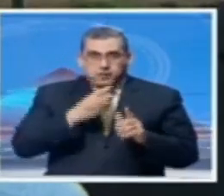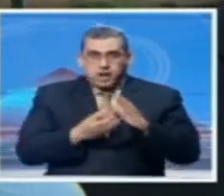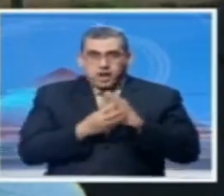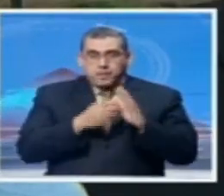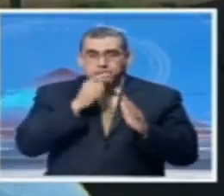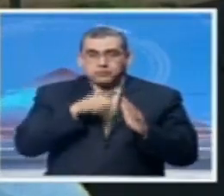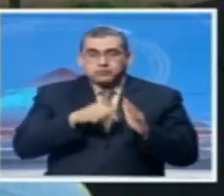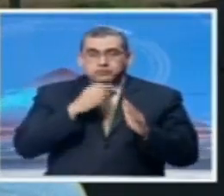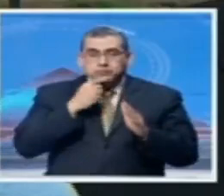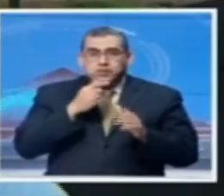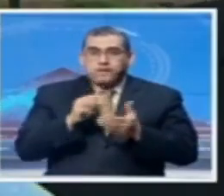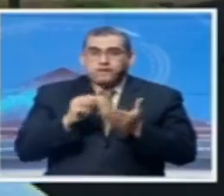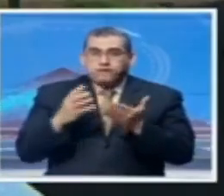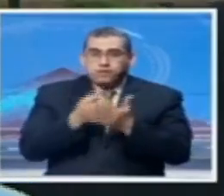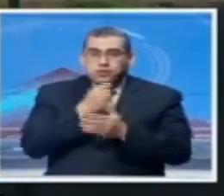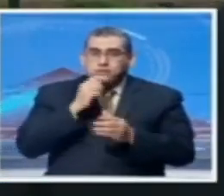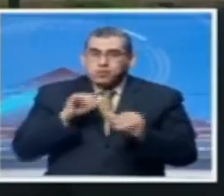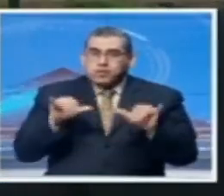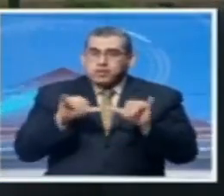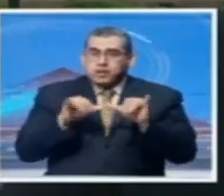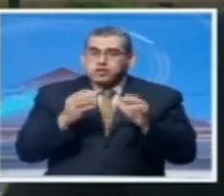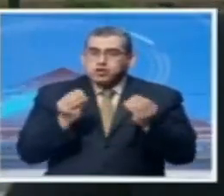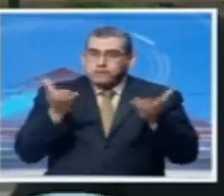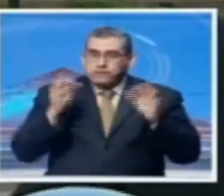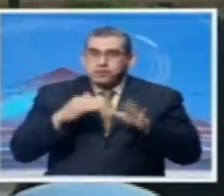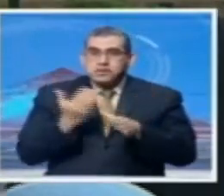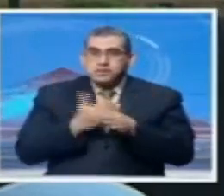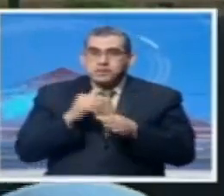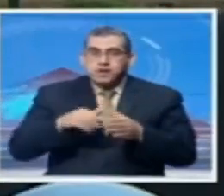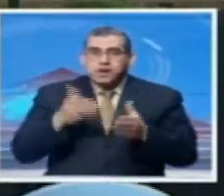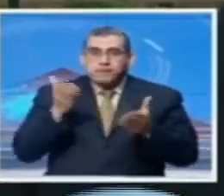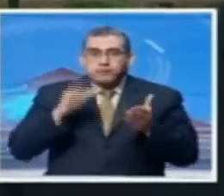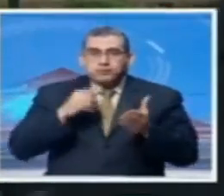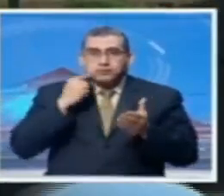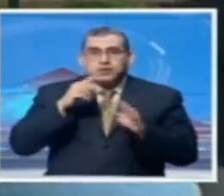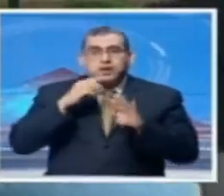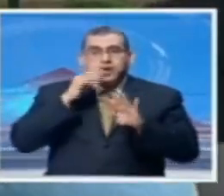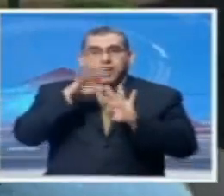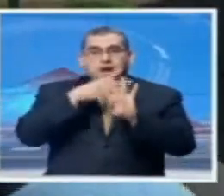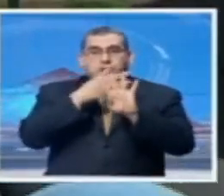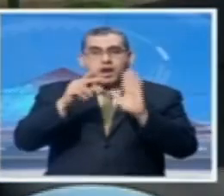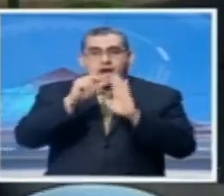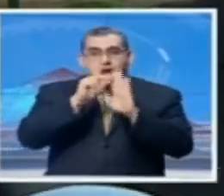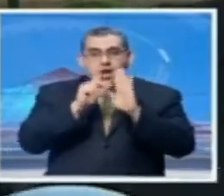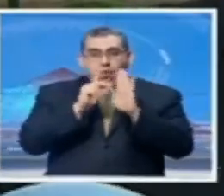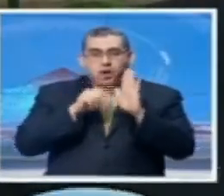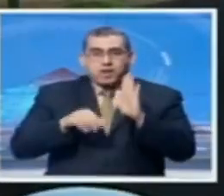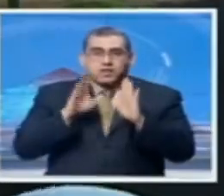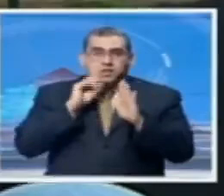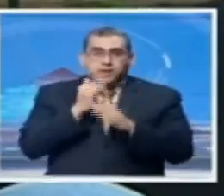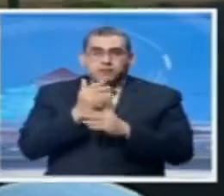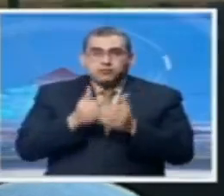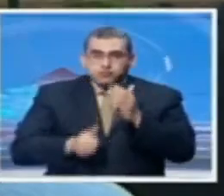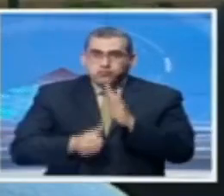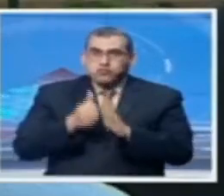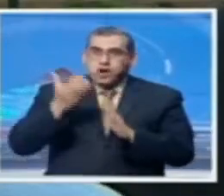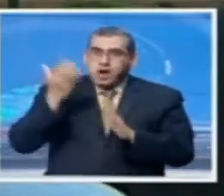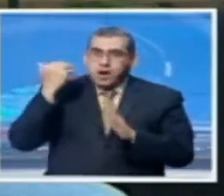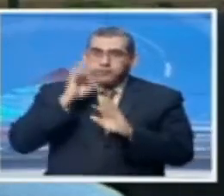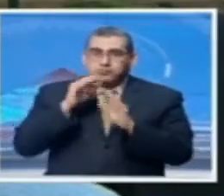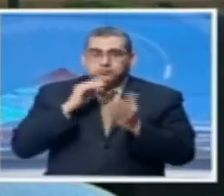فرصة الامتحانات أونلاين لأسباب كتيرة جدا. أول شيء لأن اللوائح التعليمية عندنا نجحنا في